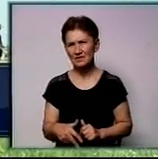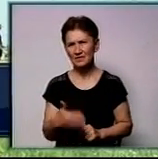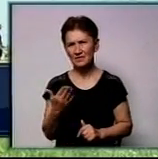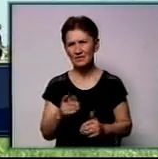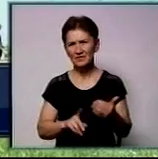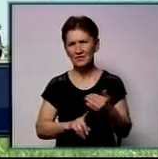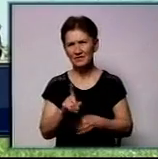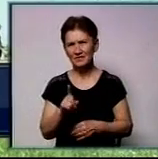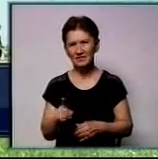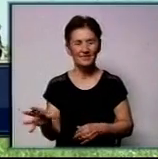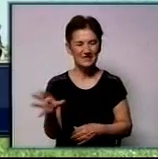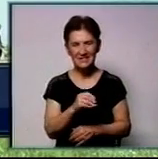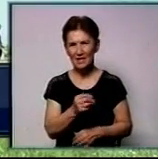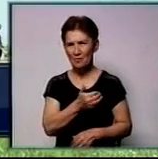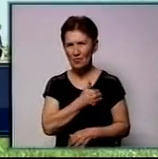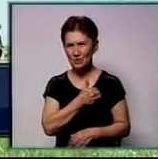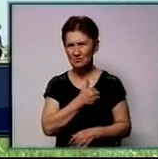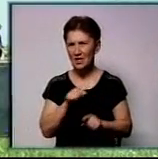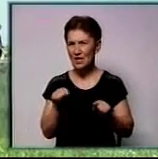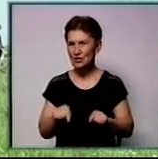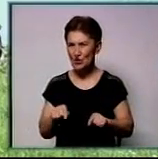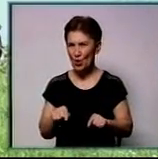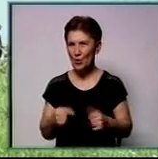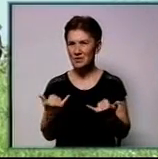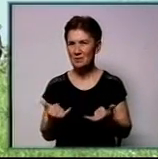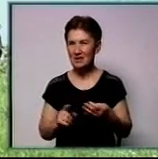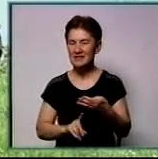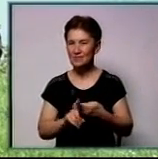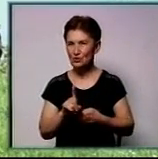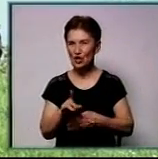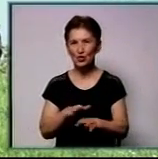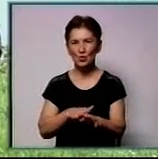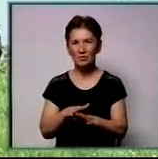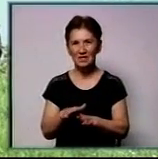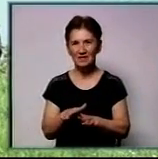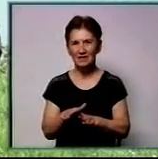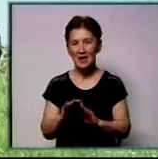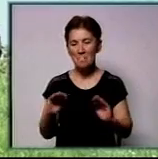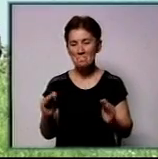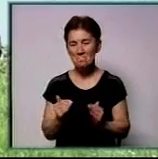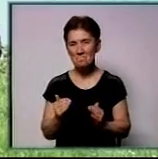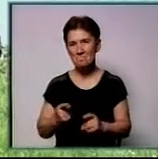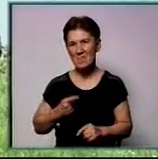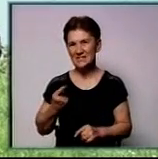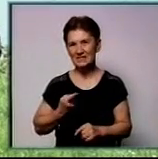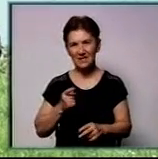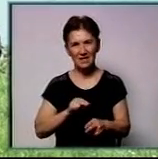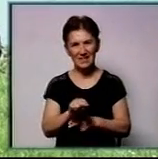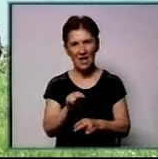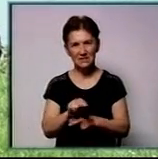всіх бажаючих. Сьогодні ми спочатку провели невеличкий майстер-клас по ловлі